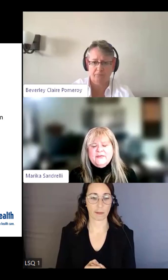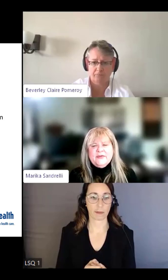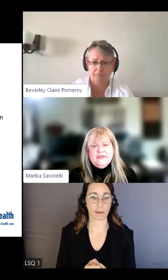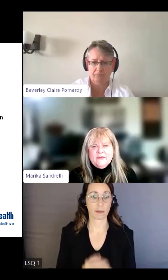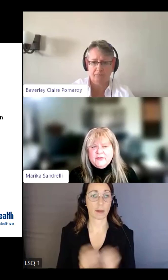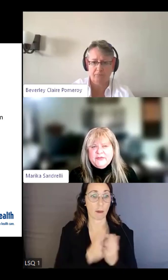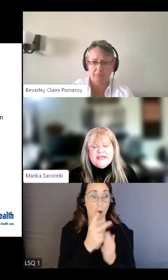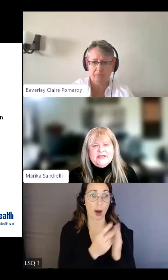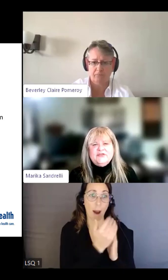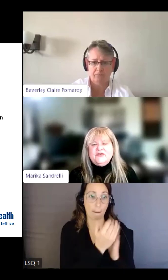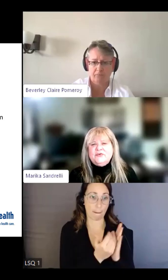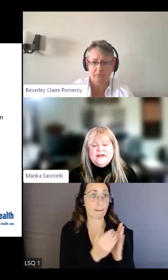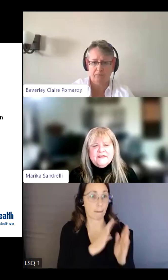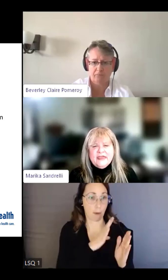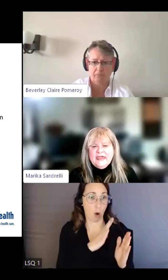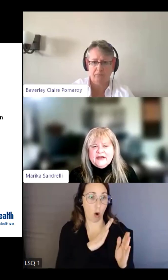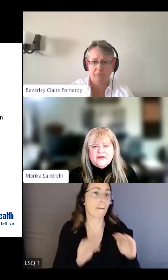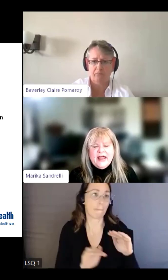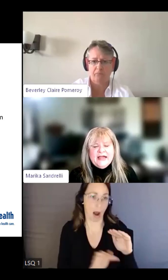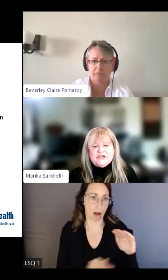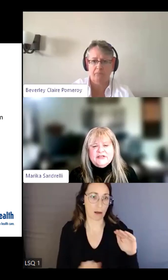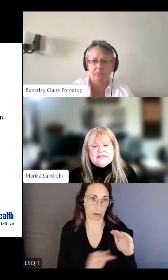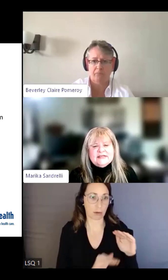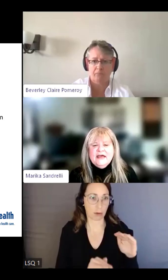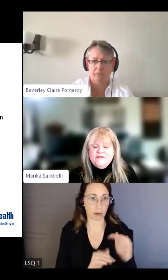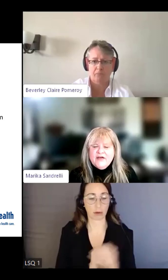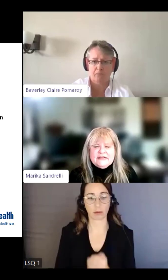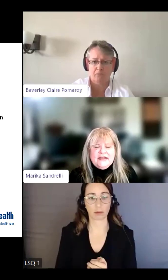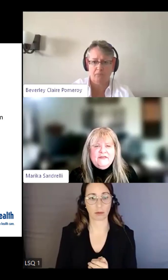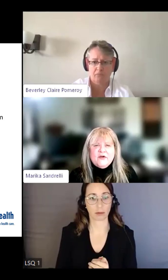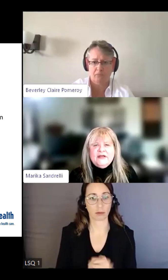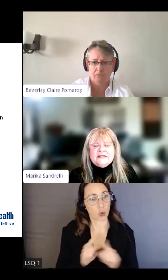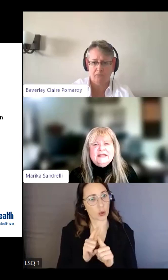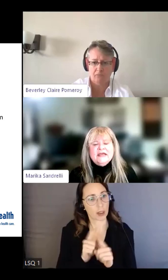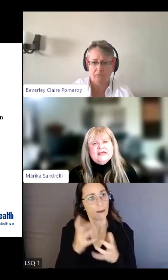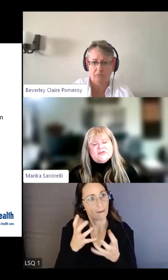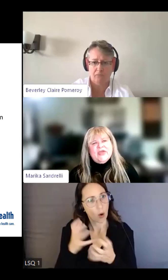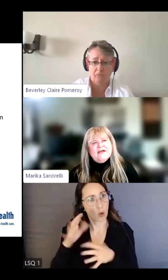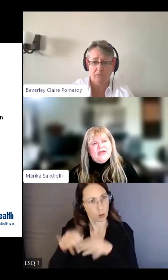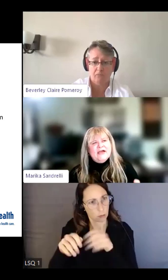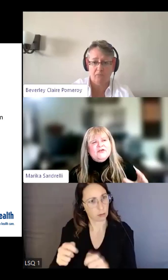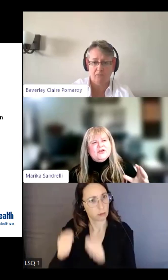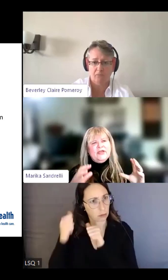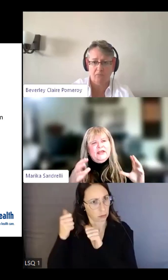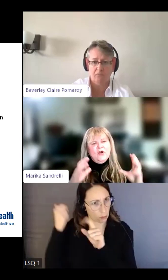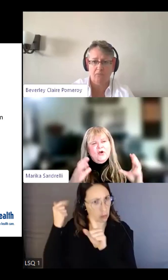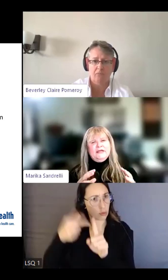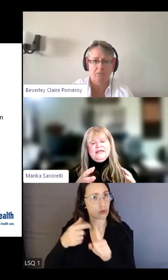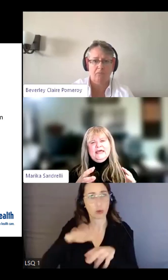à décoloniser les programmes. Donc, nous avons un contenu,